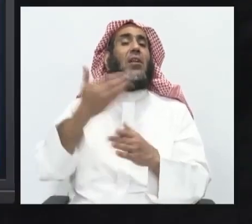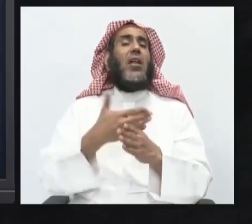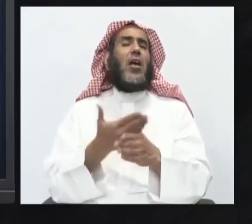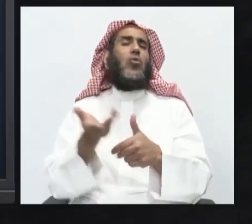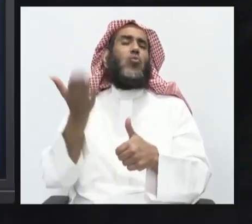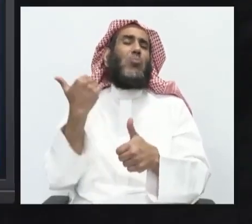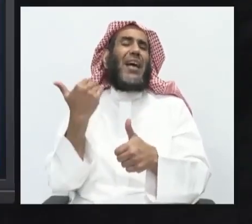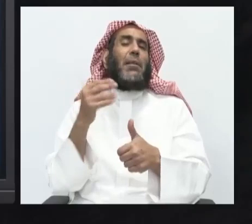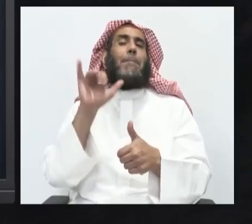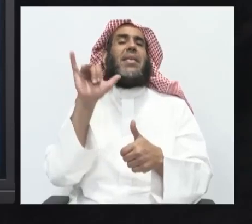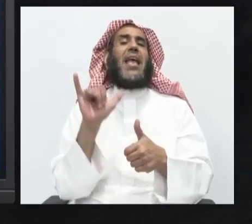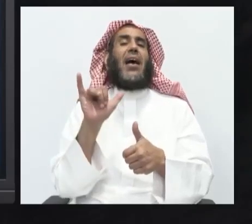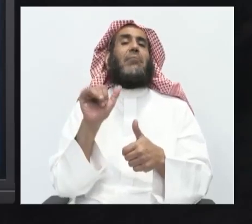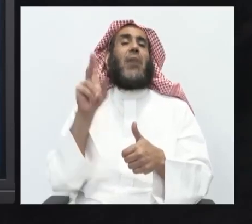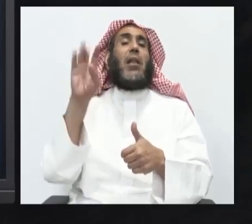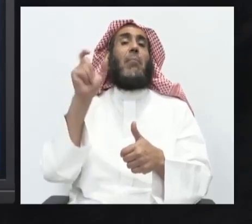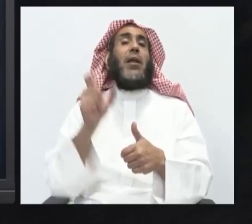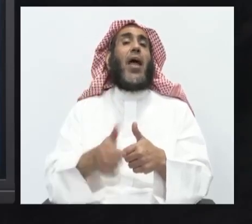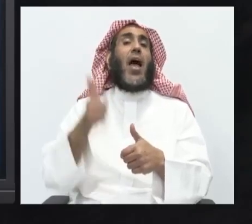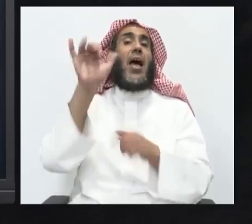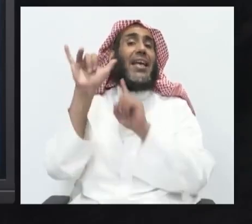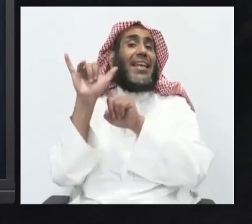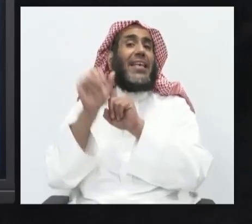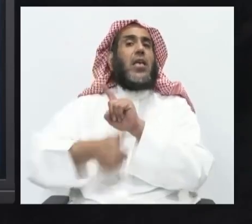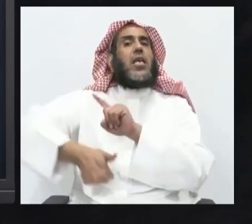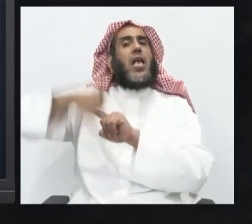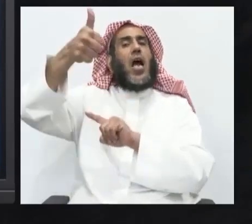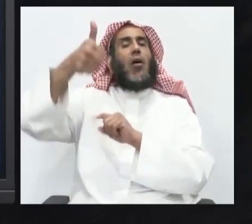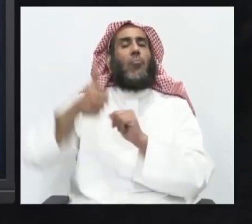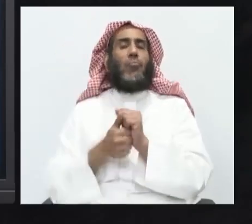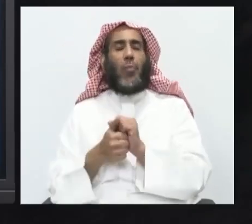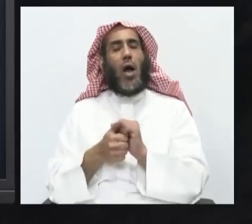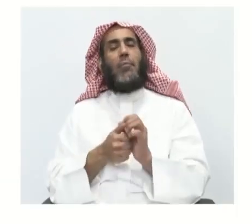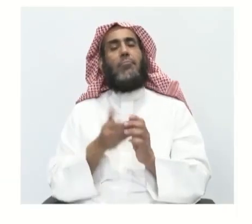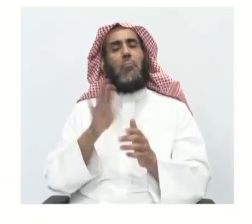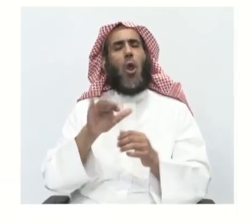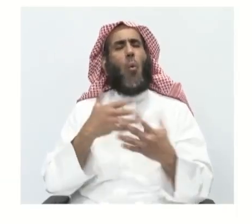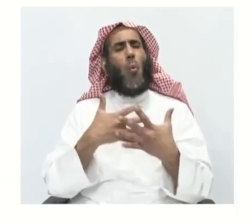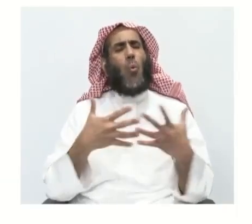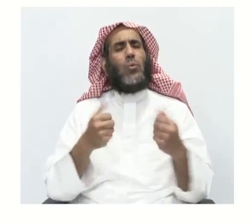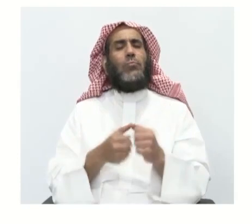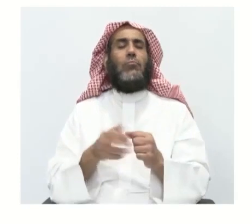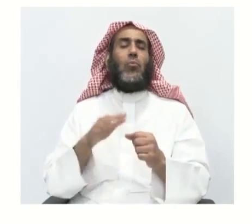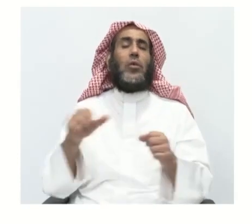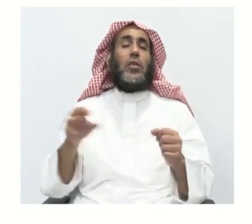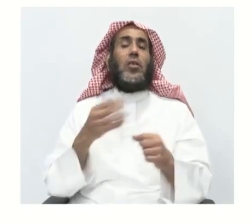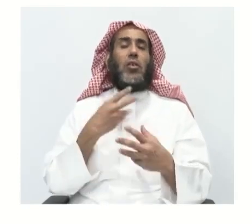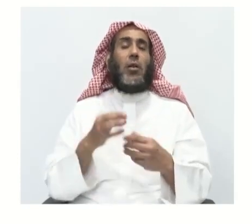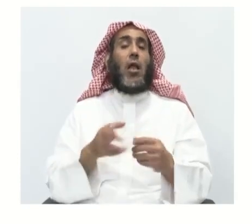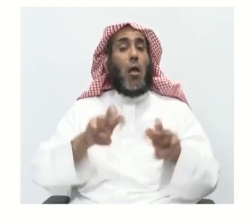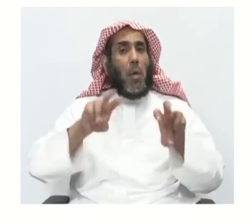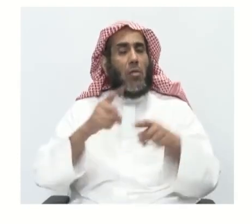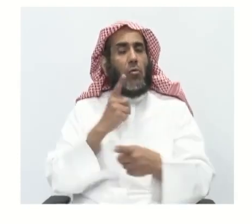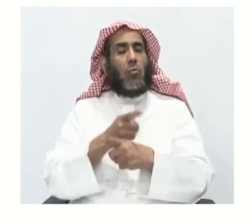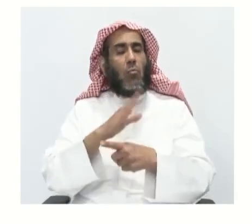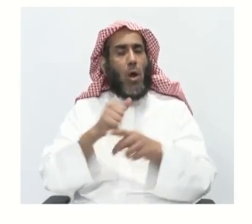سبقت بياء لانها سبقت سبقت بياء فتكتب الف قائمه تكتب الف الف قائمه جميل ابحث